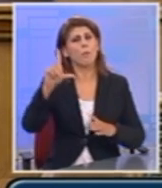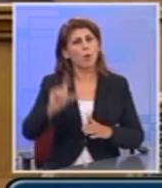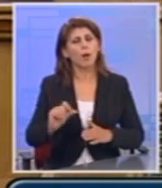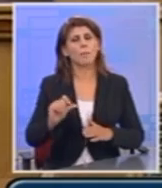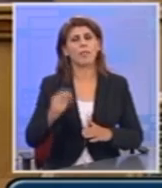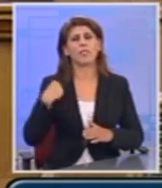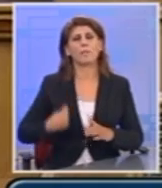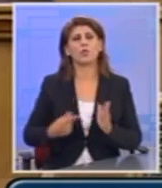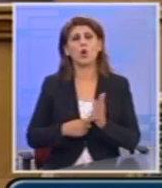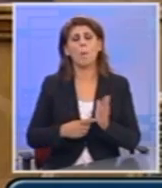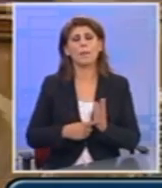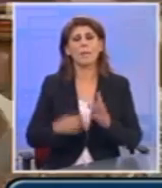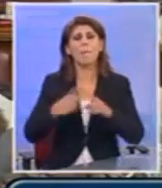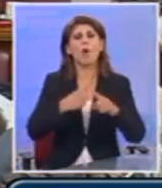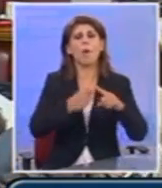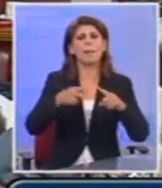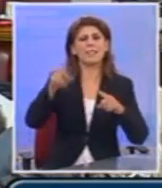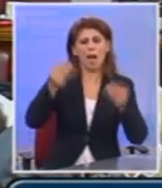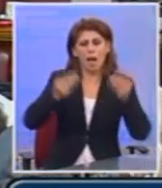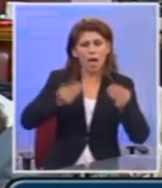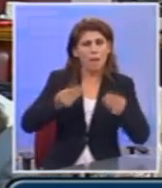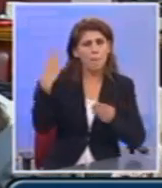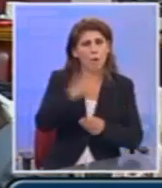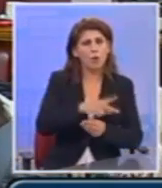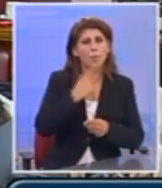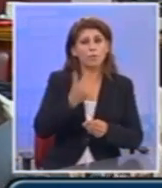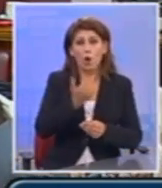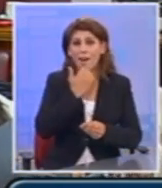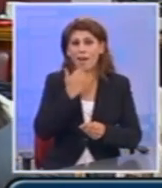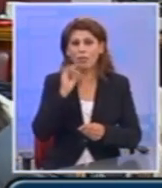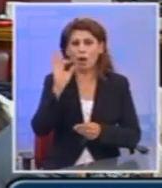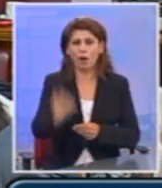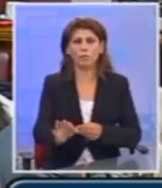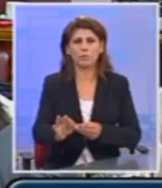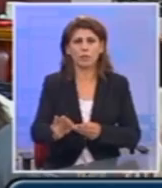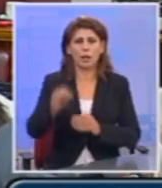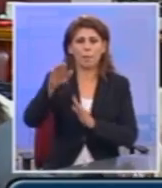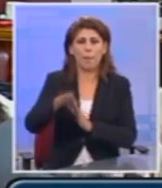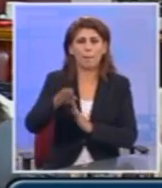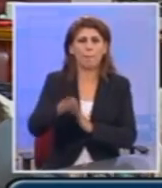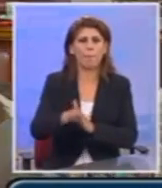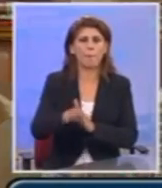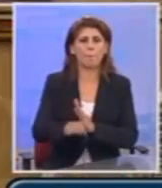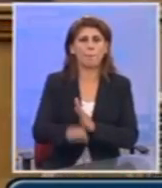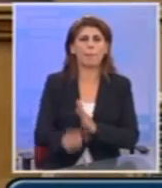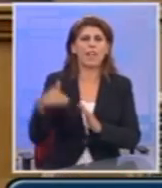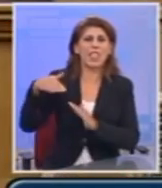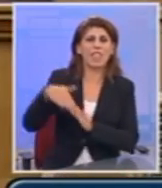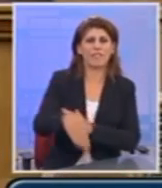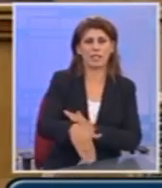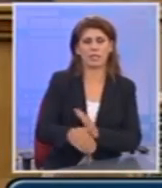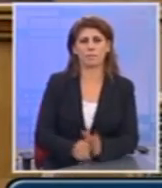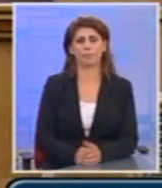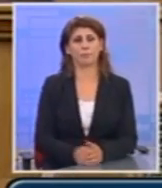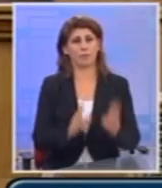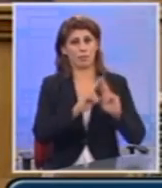πολλαπλασιαστές και αυτό το σφάλμα οδήγησε σε συστηματική υποεκτίμηση της ύφεσης το